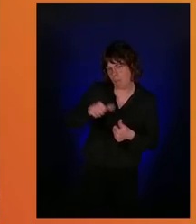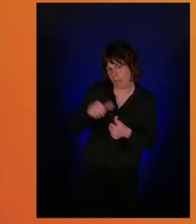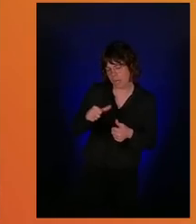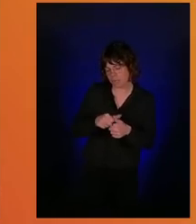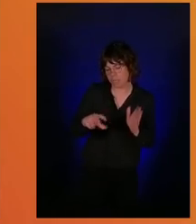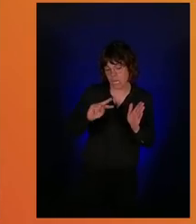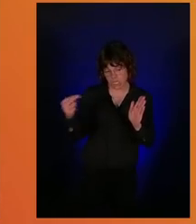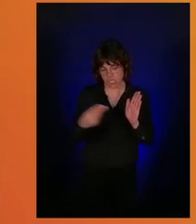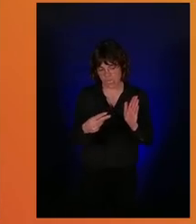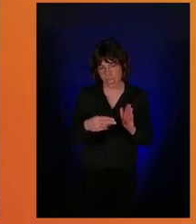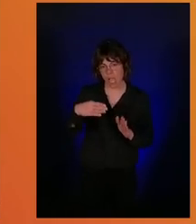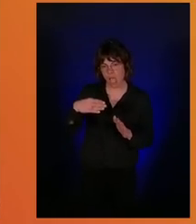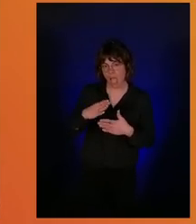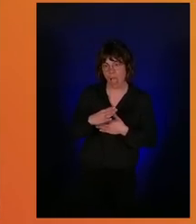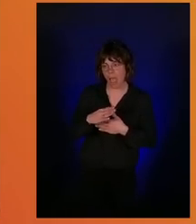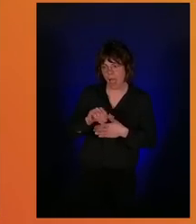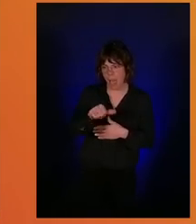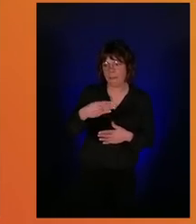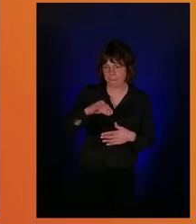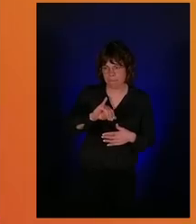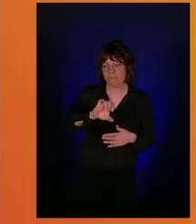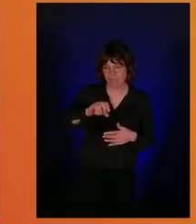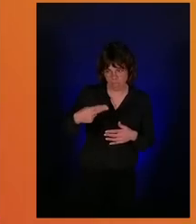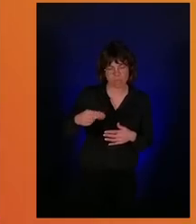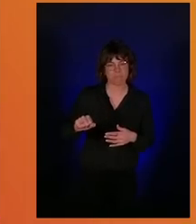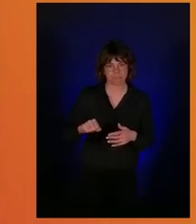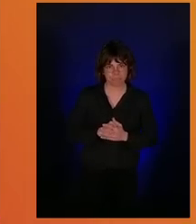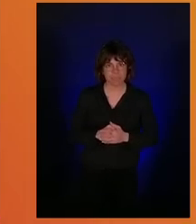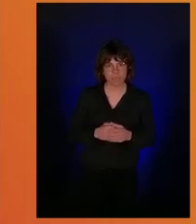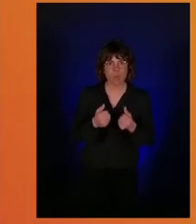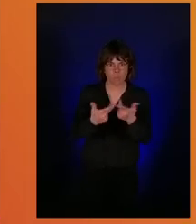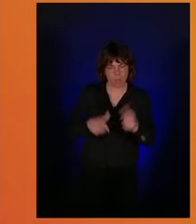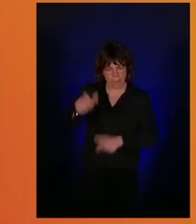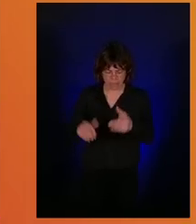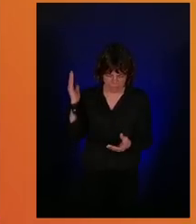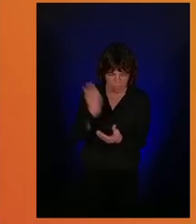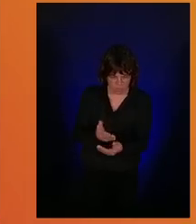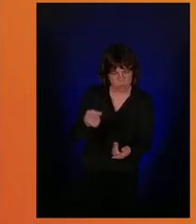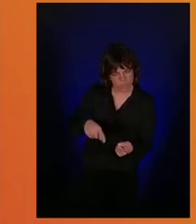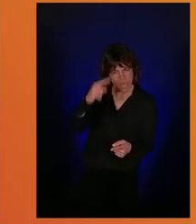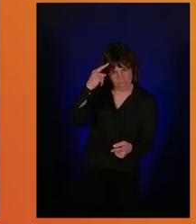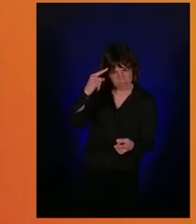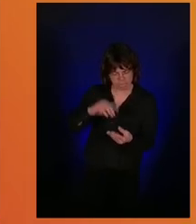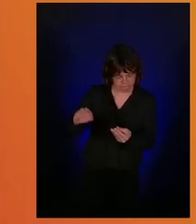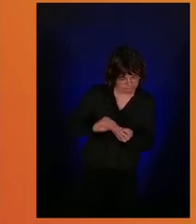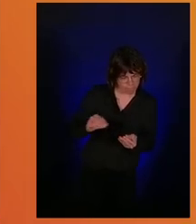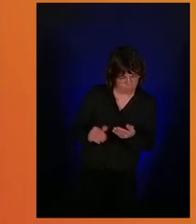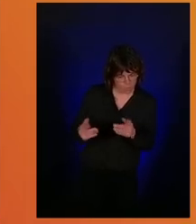d'Amiens. Concernant les femmes, puisque beaucoup sont intervenus sur cette question et que c'est majeur